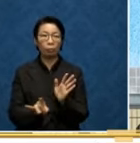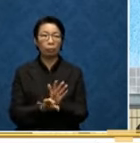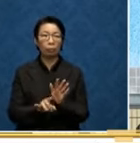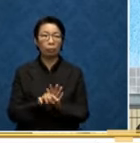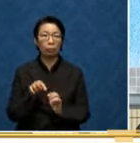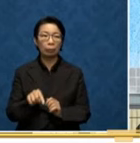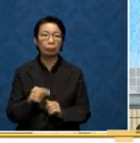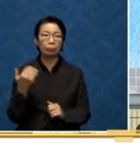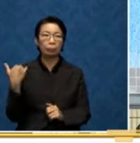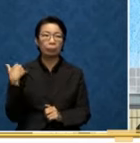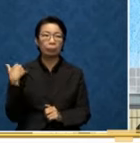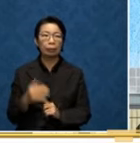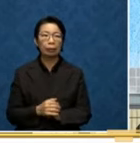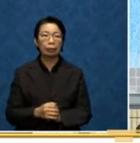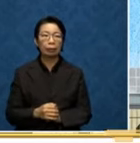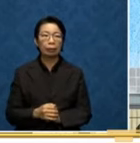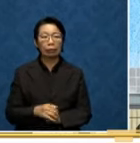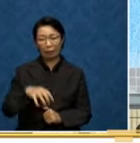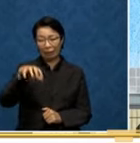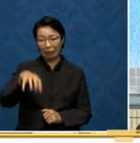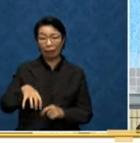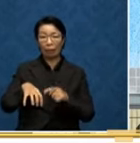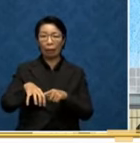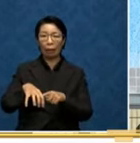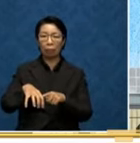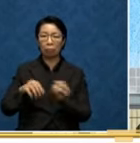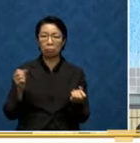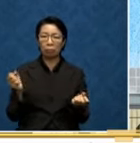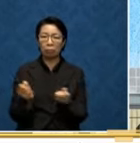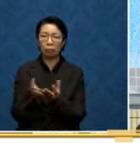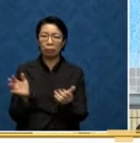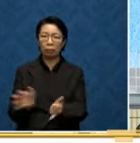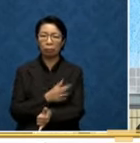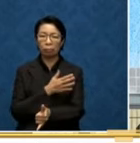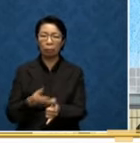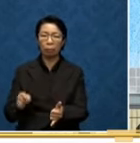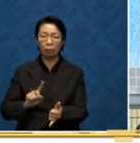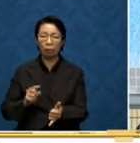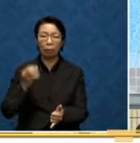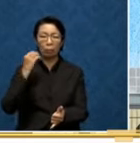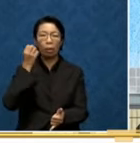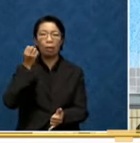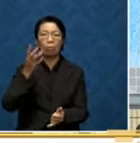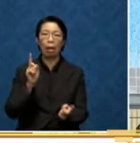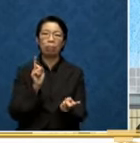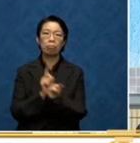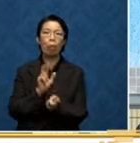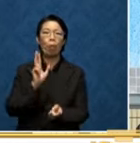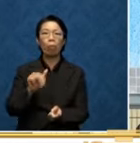เกตก็คือในสถานที่เกิดเหตุนะครับมักจะเกิดเหตุในบ้านนะครับซึ่ง